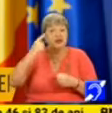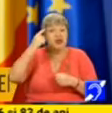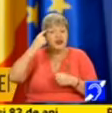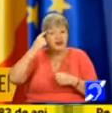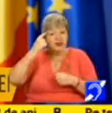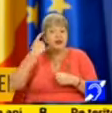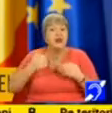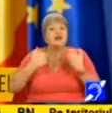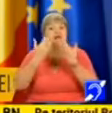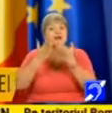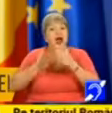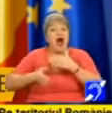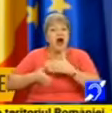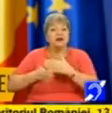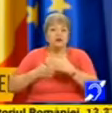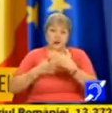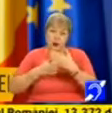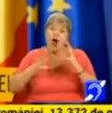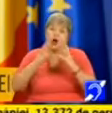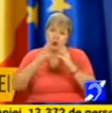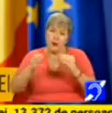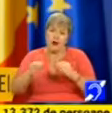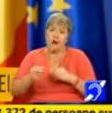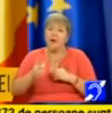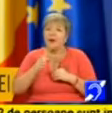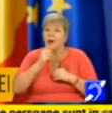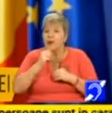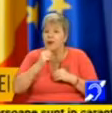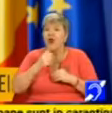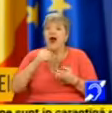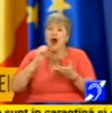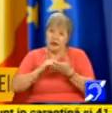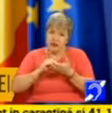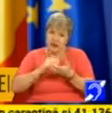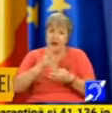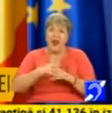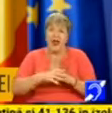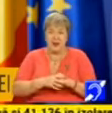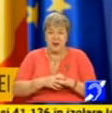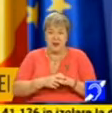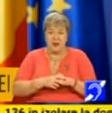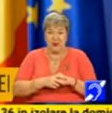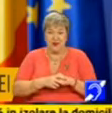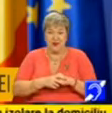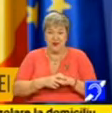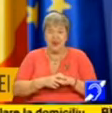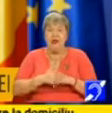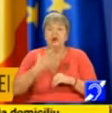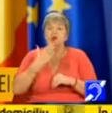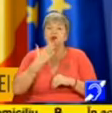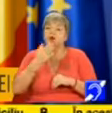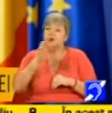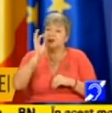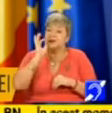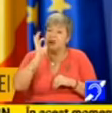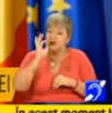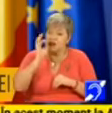în ajutorul oamenilor acolo unde a fost nevoie. Mulțumiri